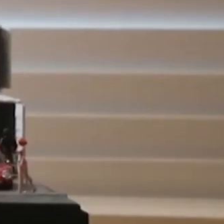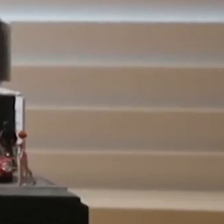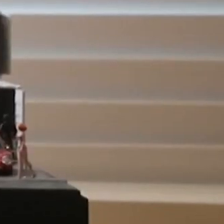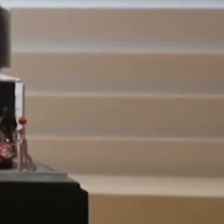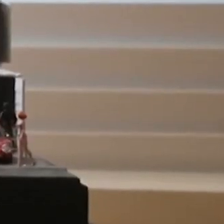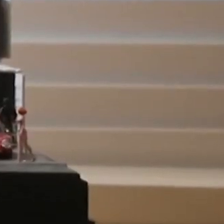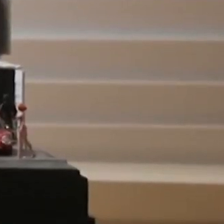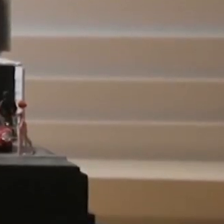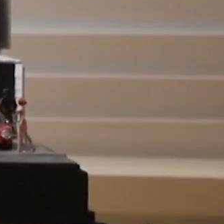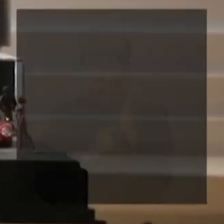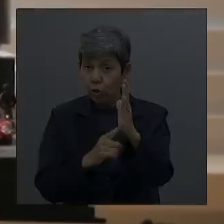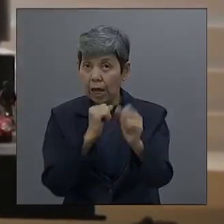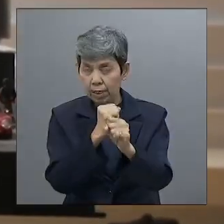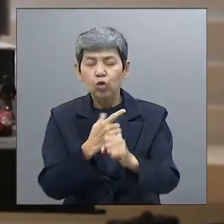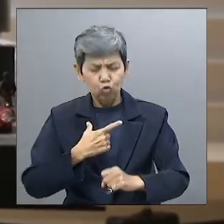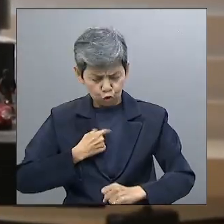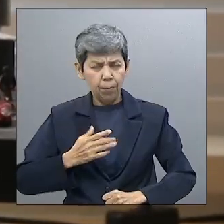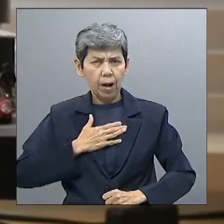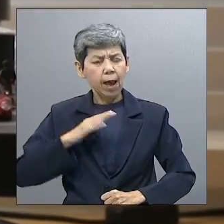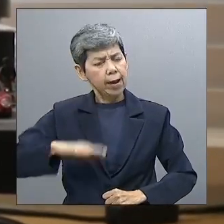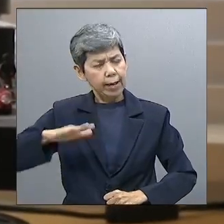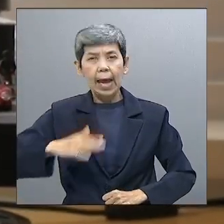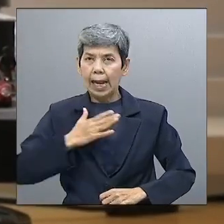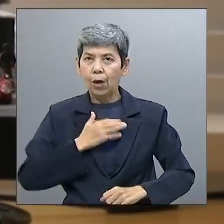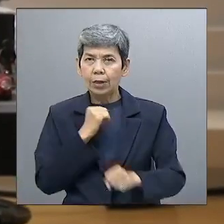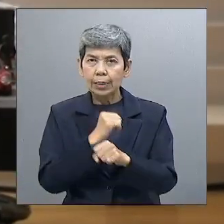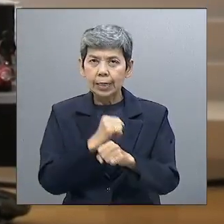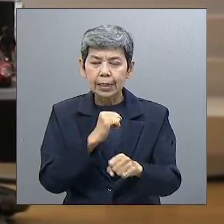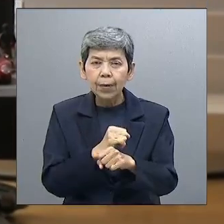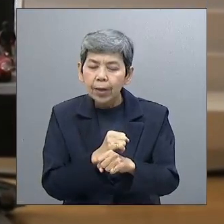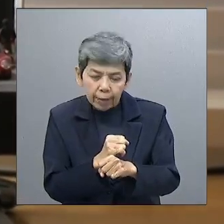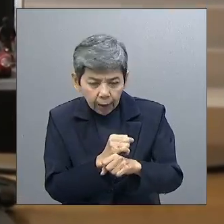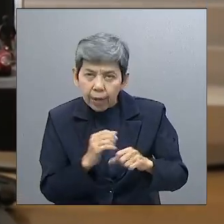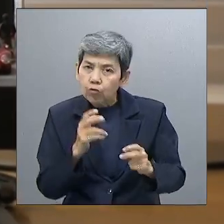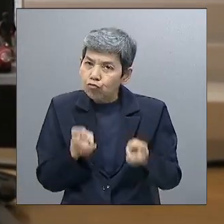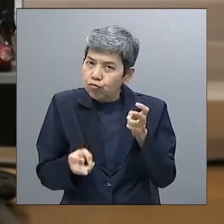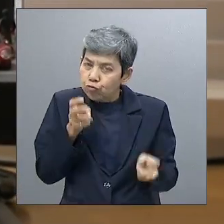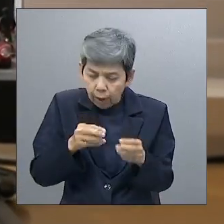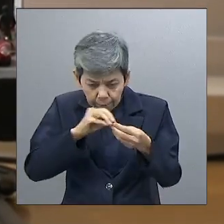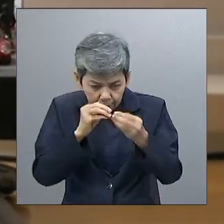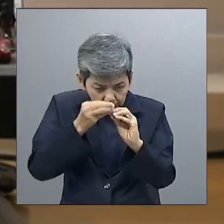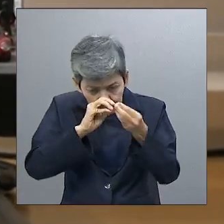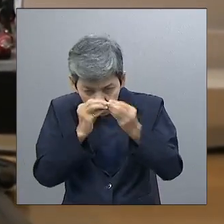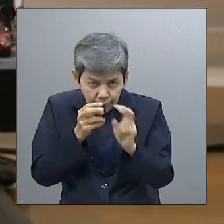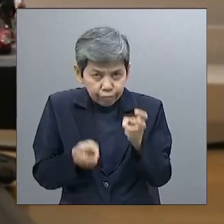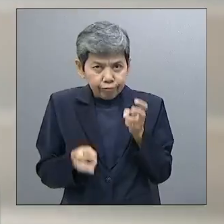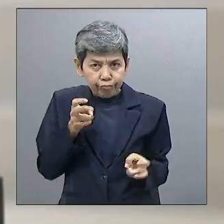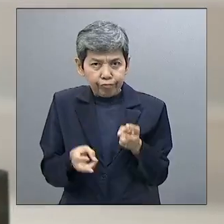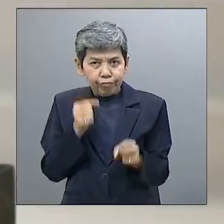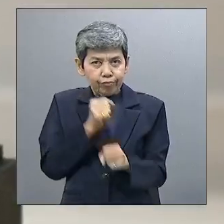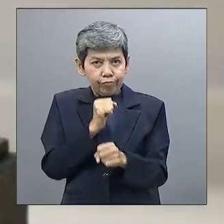จริงๆโมเดลนี้มันเป็นความชอบตั้งแต่เด็กๆแหละสมัยเด็กๆเนี่ยเราก็จะต่อพวกโมเดลที่มันเป็นหุ่นยนต์เนาะต่อมาตั้งแต่ประถมนะครับก็เราก็ต่อเรื่อ